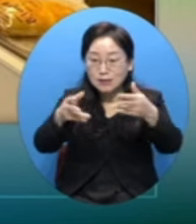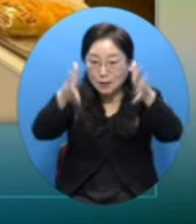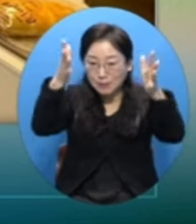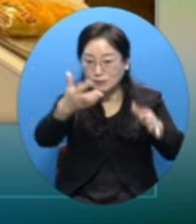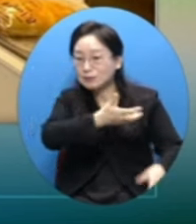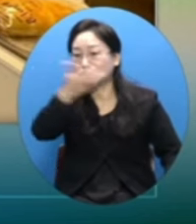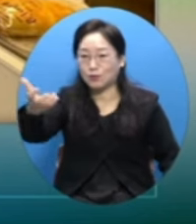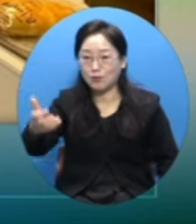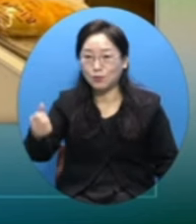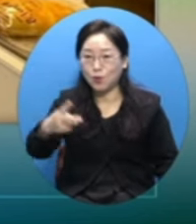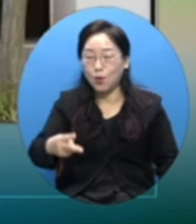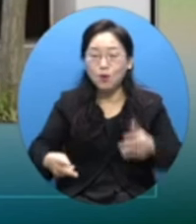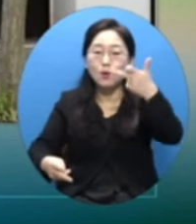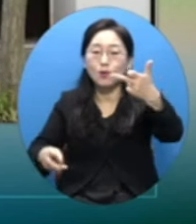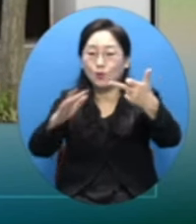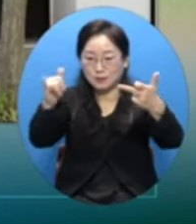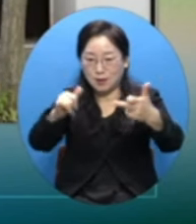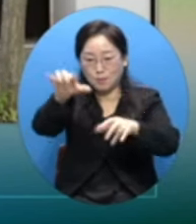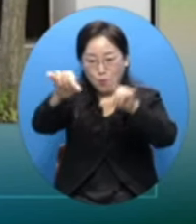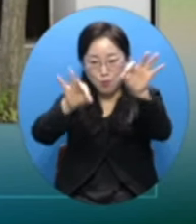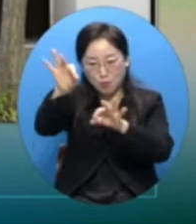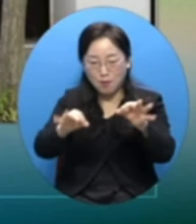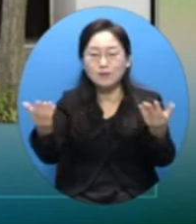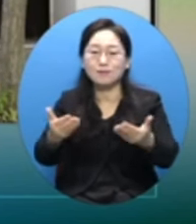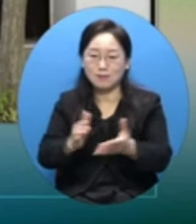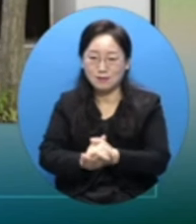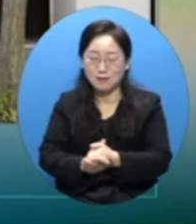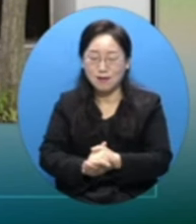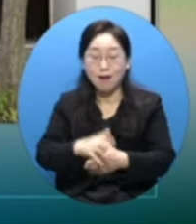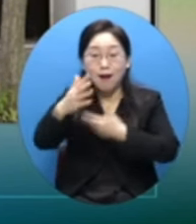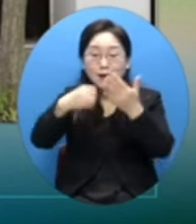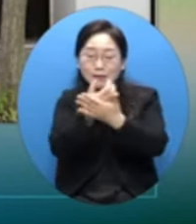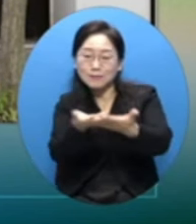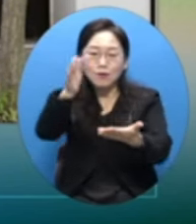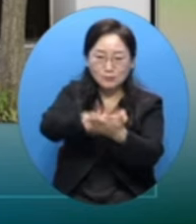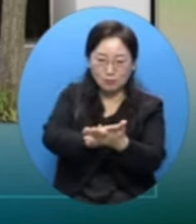17명의 직원이 새로 입사했습니다. 하나님은 역전의 하나님이신 것입니다.